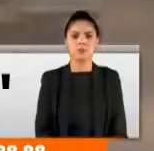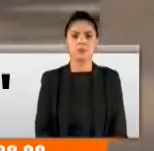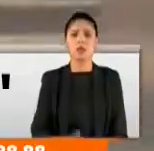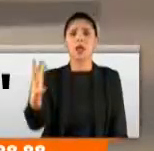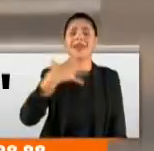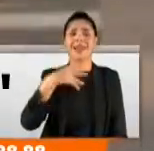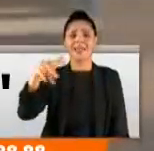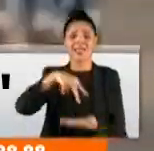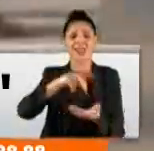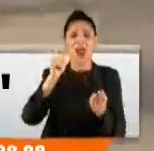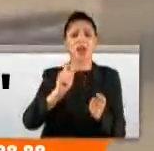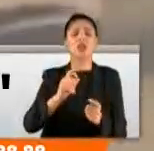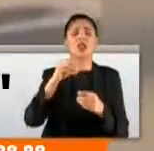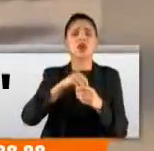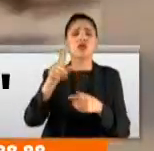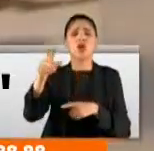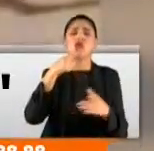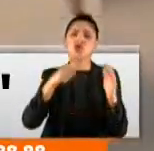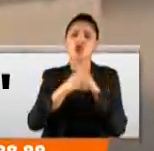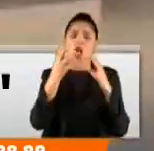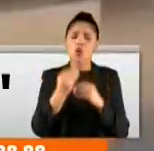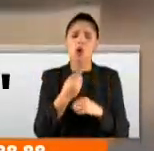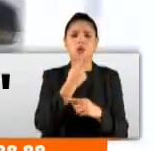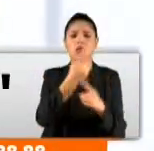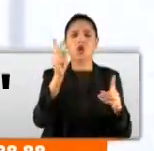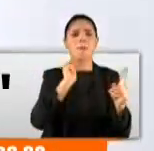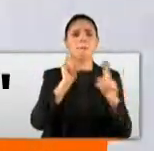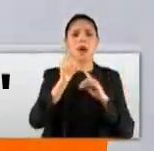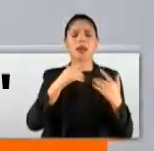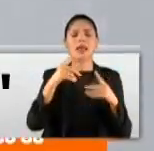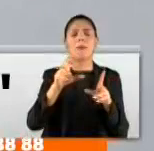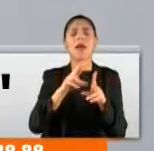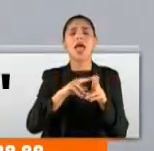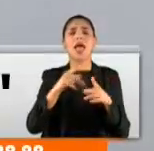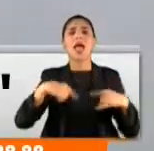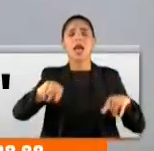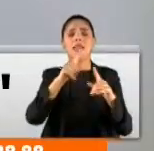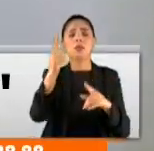Direndiği için seyyar satıcıdan şikayetçi olduğunu söyledi. Mahkeme heyeti tanıkların